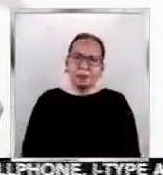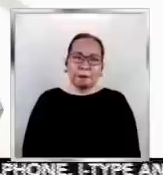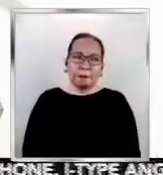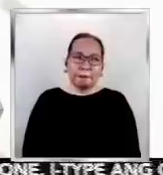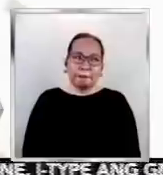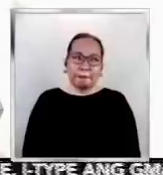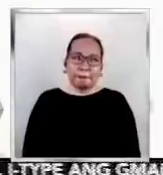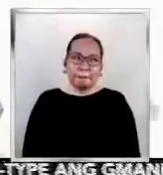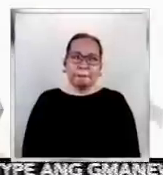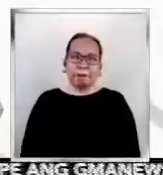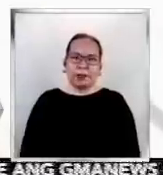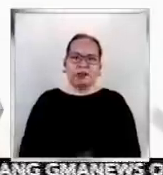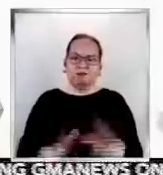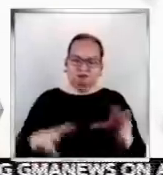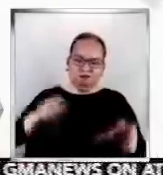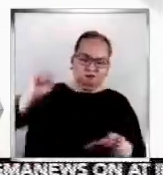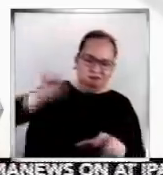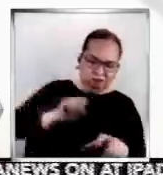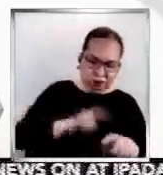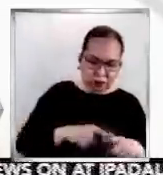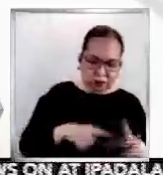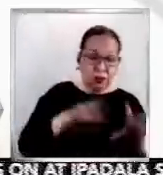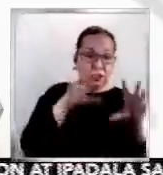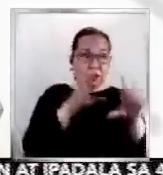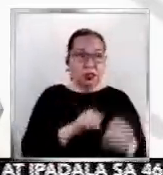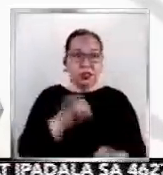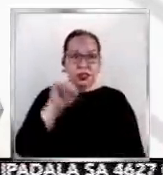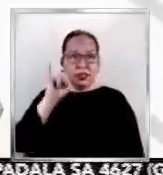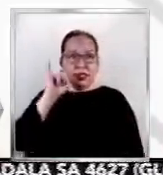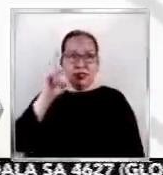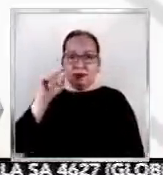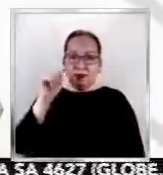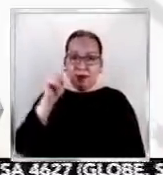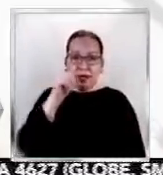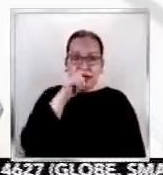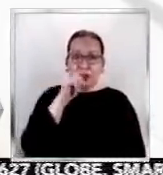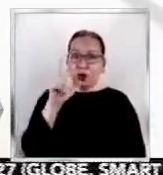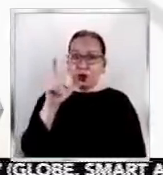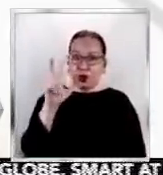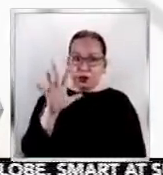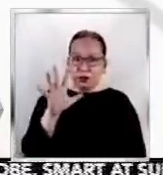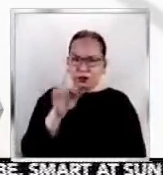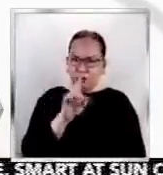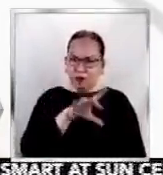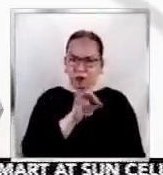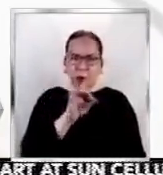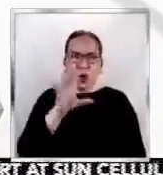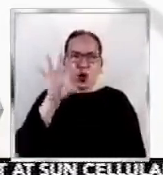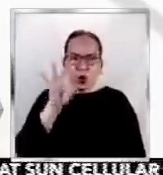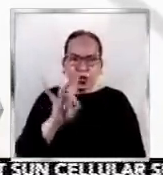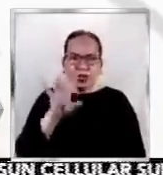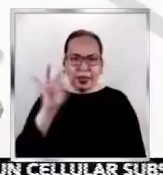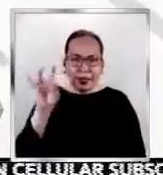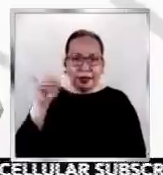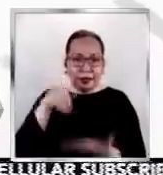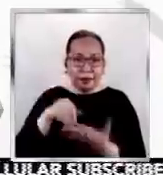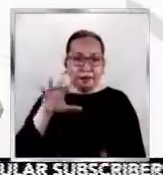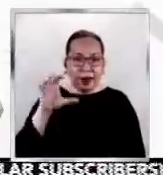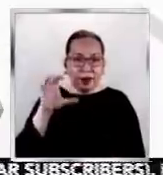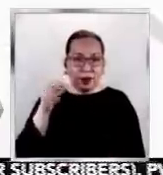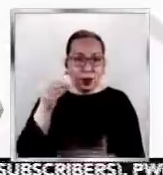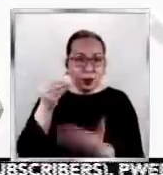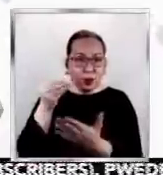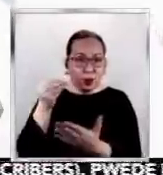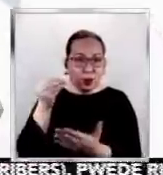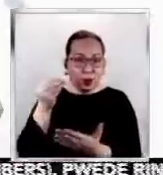Arestado si Ivan Luardo, 35 taong gulang. Na-recover sa kanya ang 88,500 pesos na peking pera. Ayon